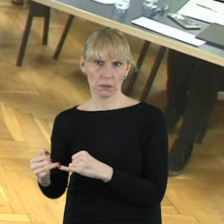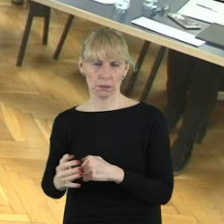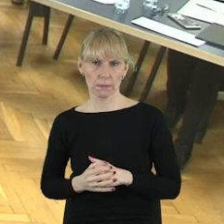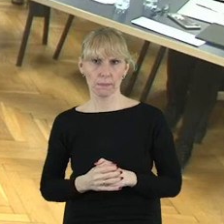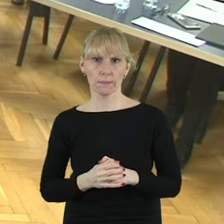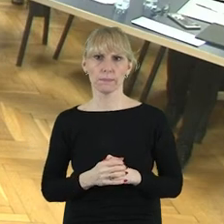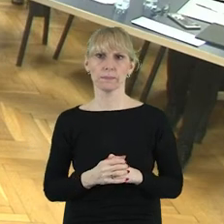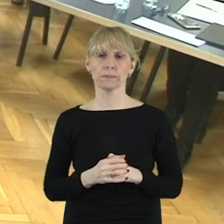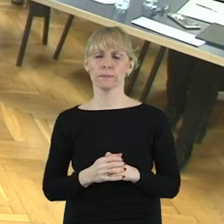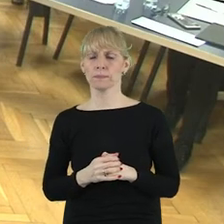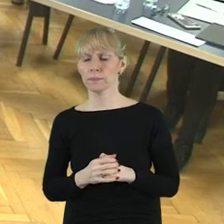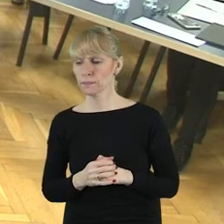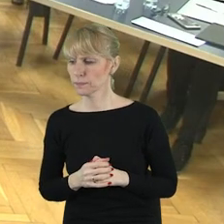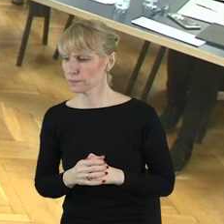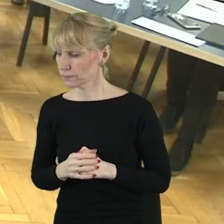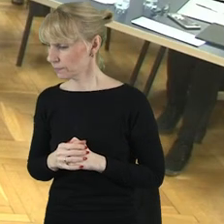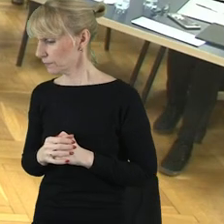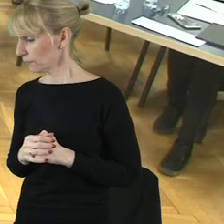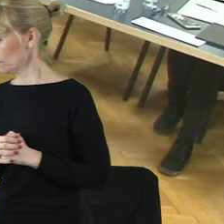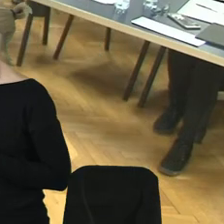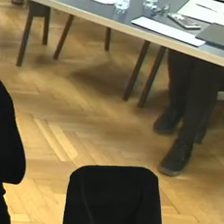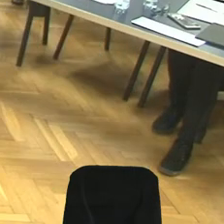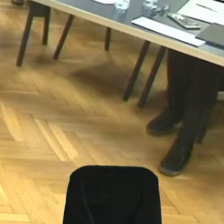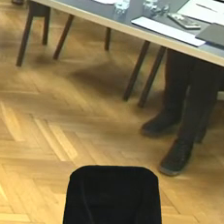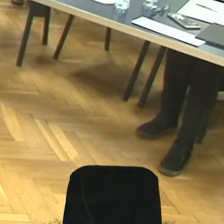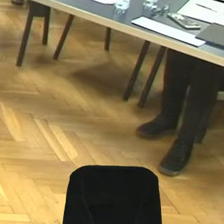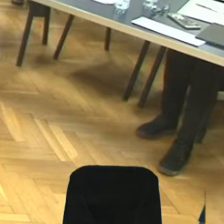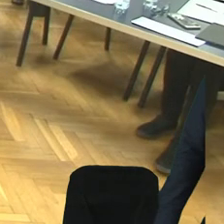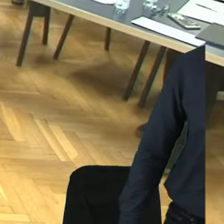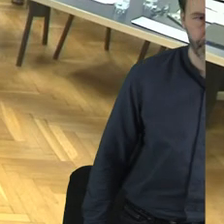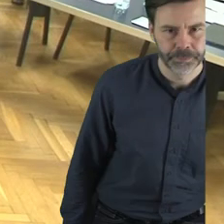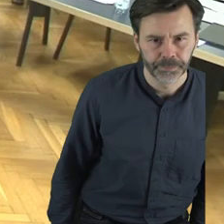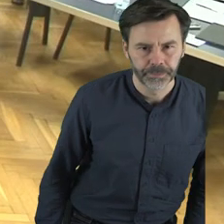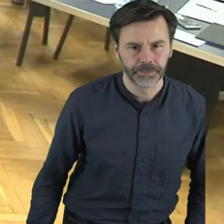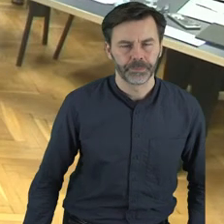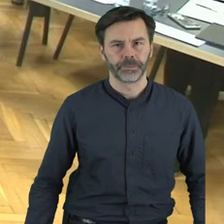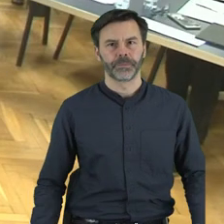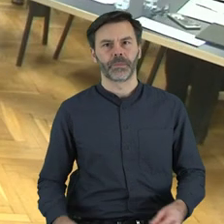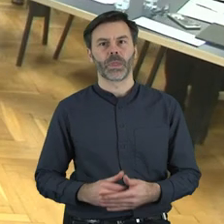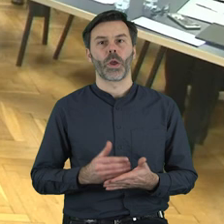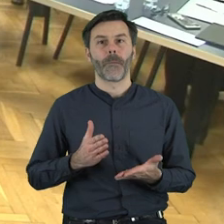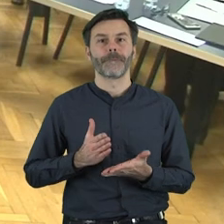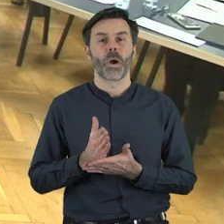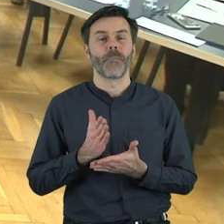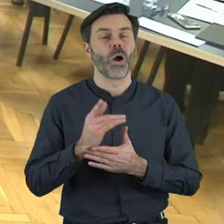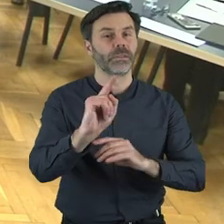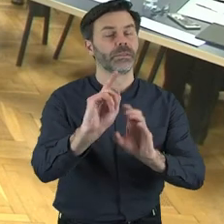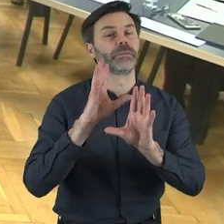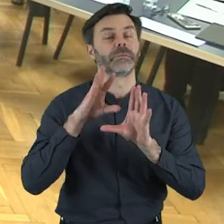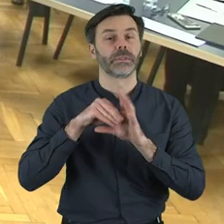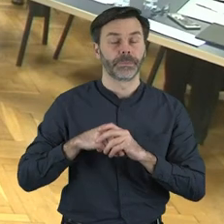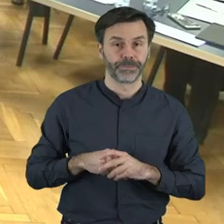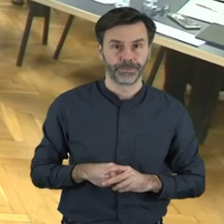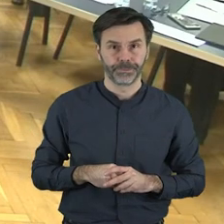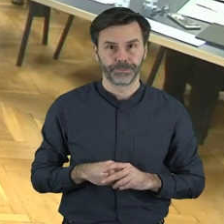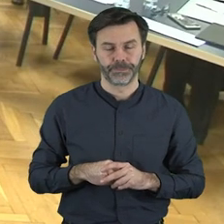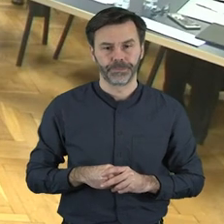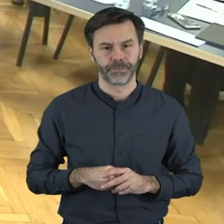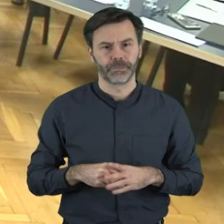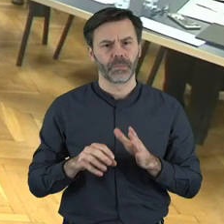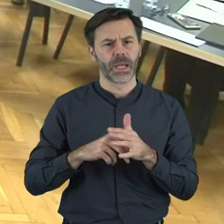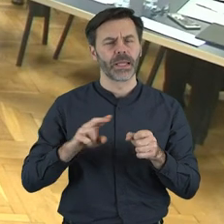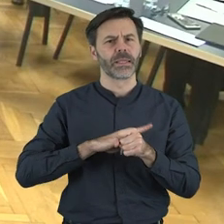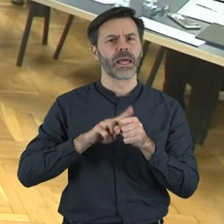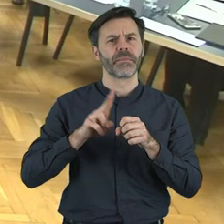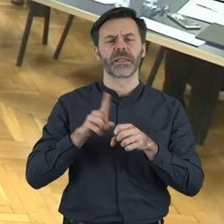pomocy w tym działaniu wsparcia przygotowawcze mówi, w terminie miesiąca od dnia, w którym upływa termin składania wniosku o przyznanie pomocy, właściwy organ